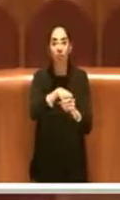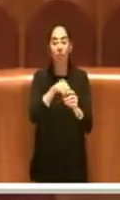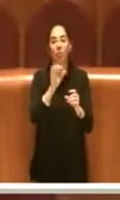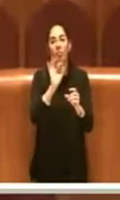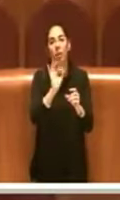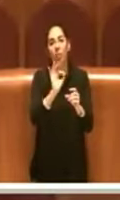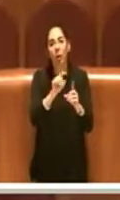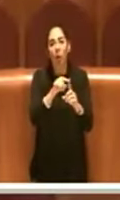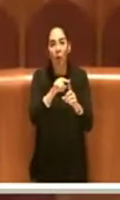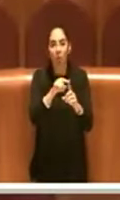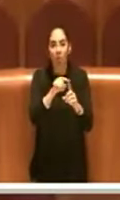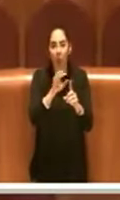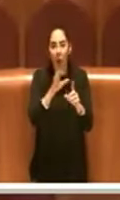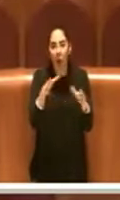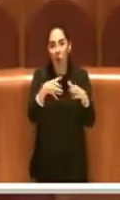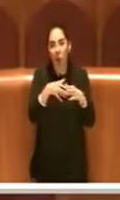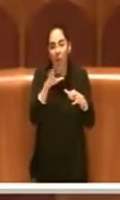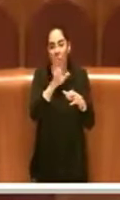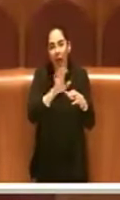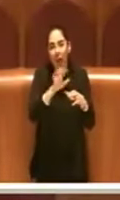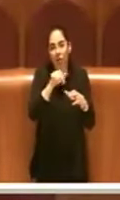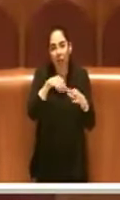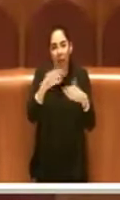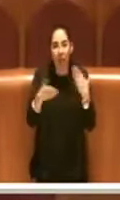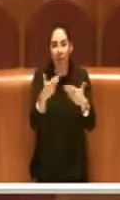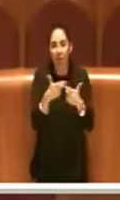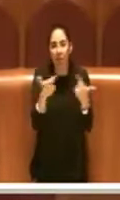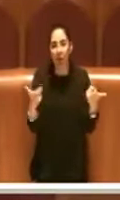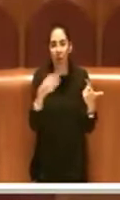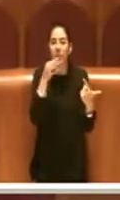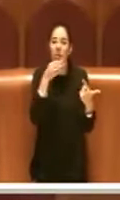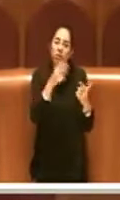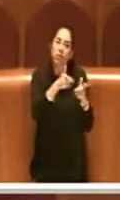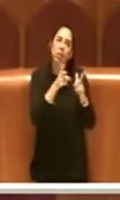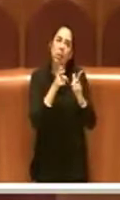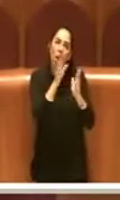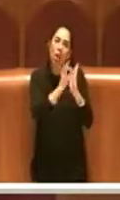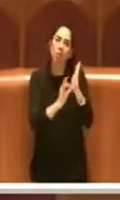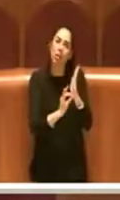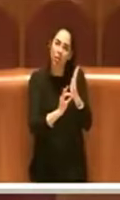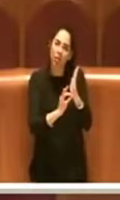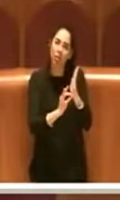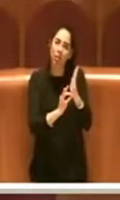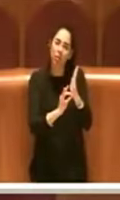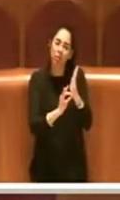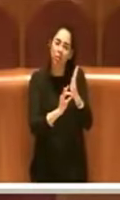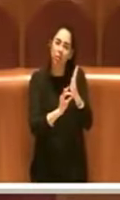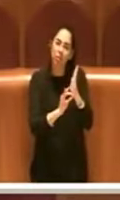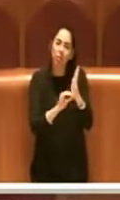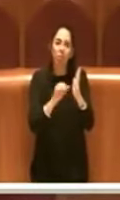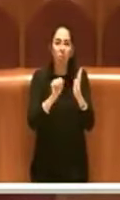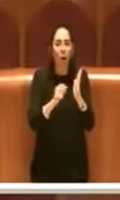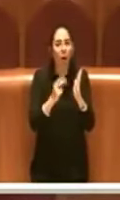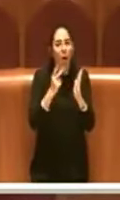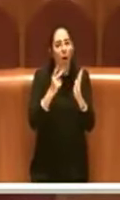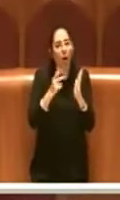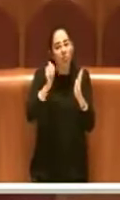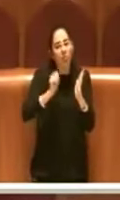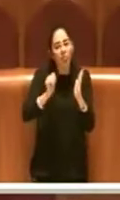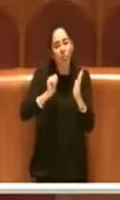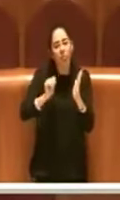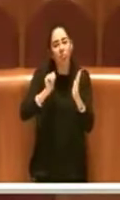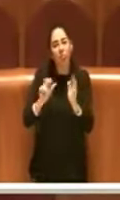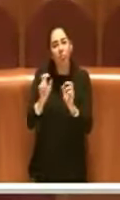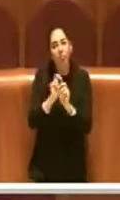attualmente non c'è un'emergenza e con prescrizioni appunto che vogliono prevedere questa